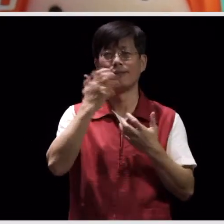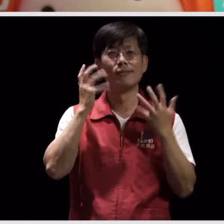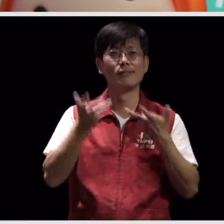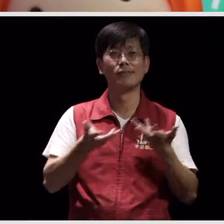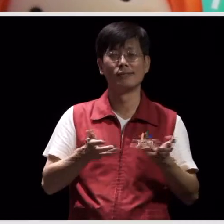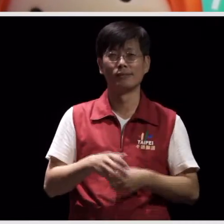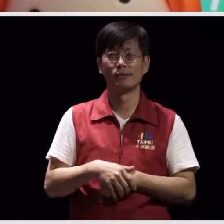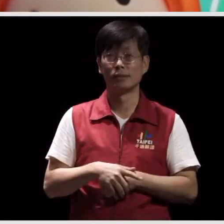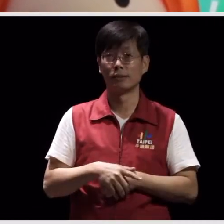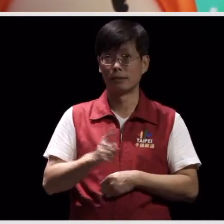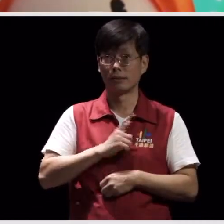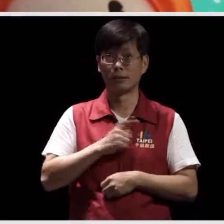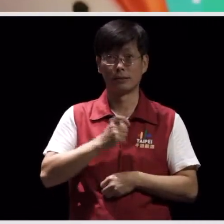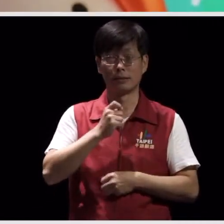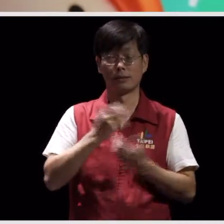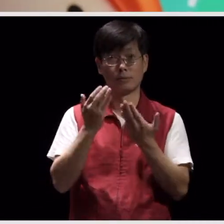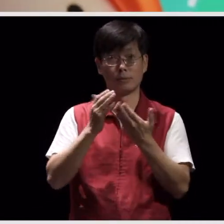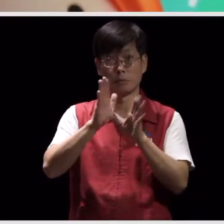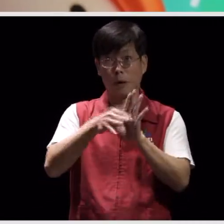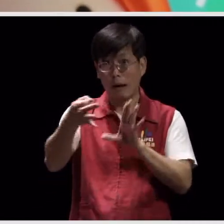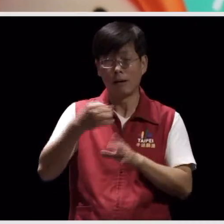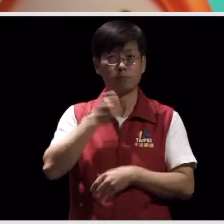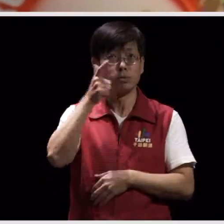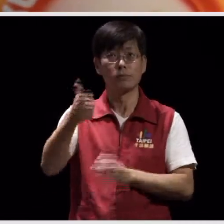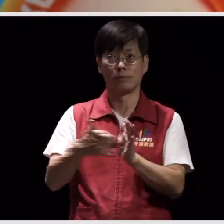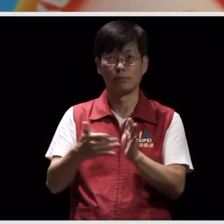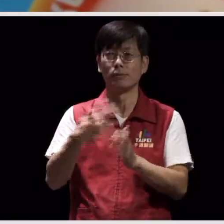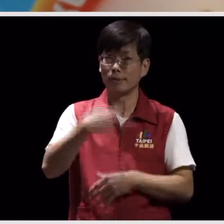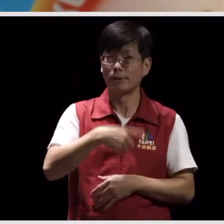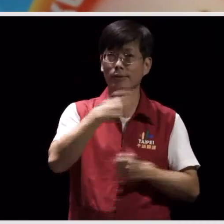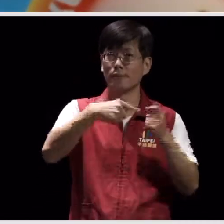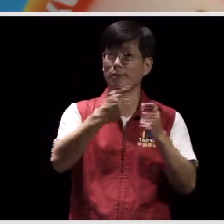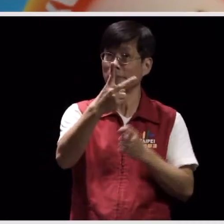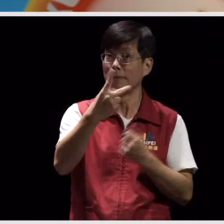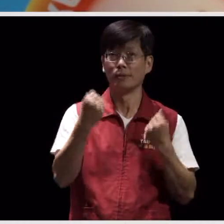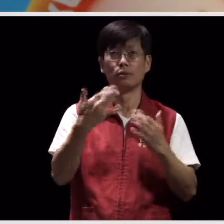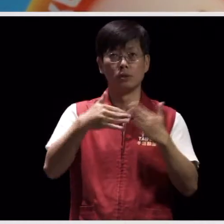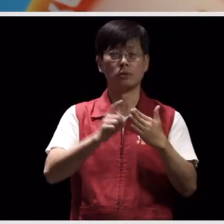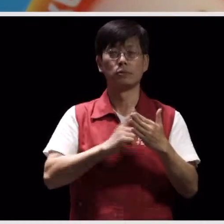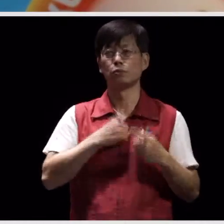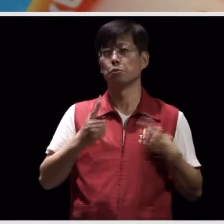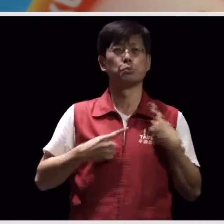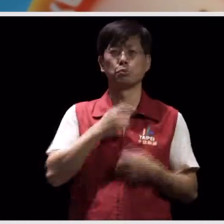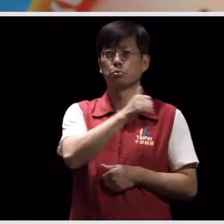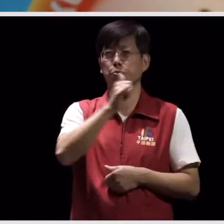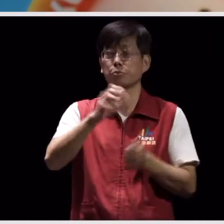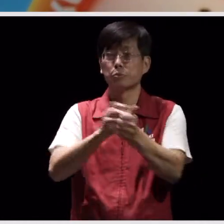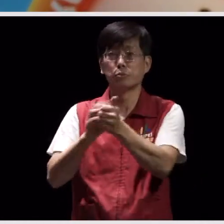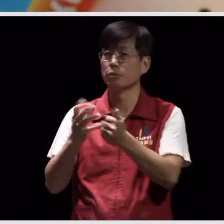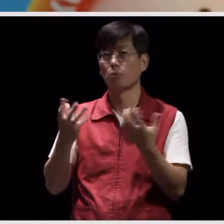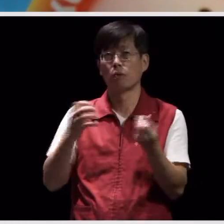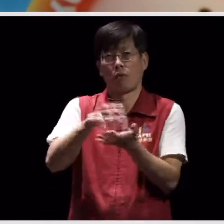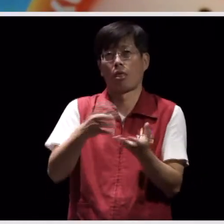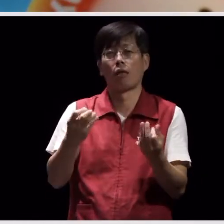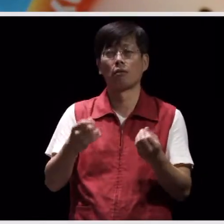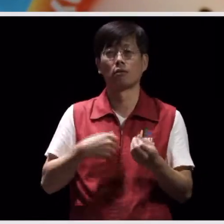校付了半年的学费，后来休学了嘛，然后之后他花了一年半的时间在学校自由学习，当然是没有学历的，然